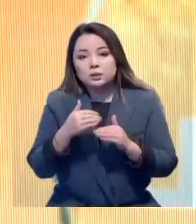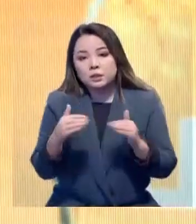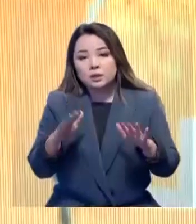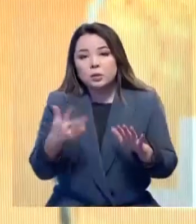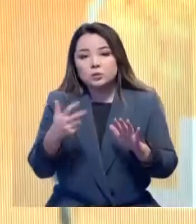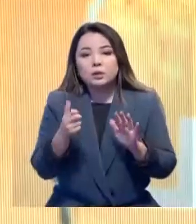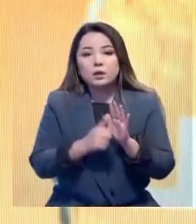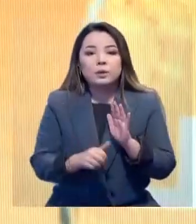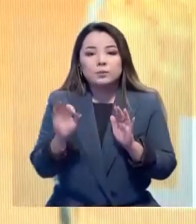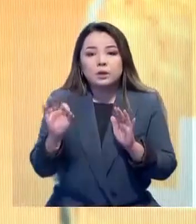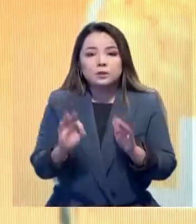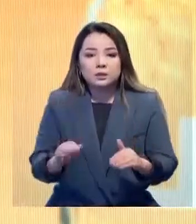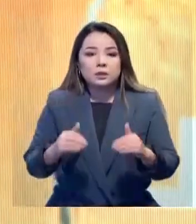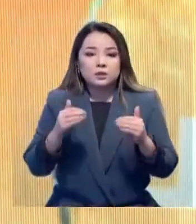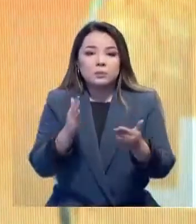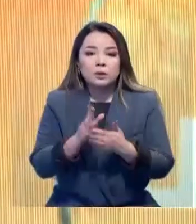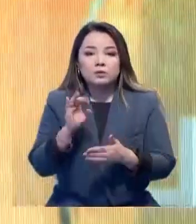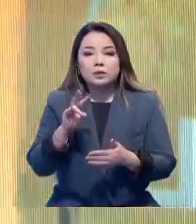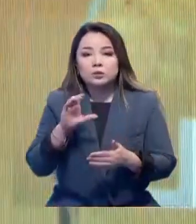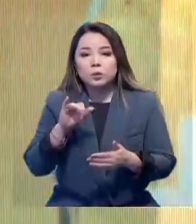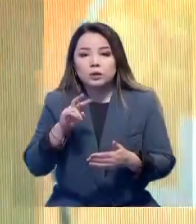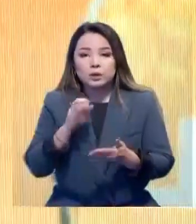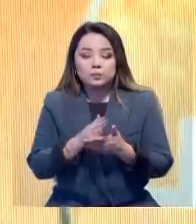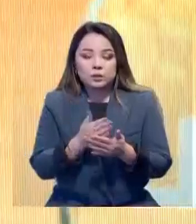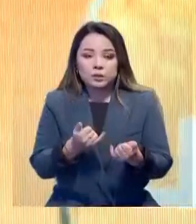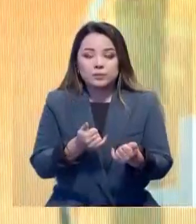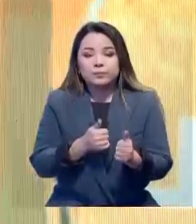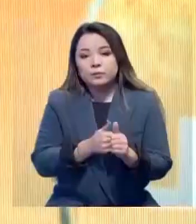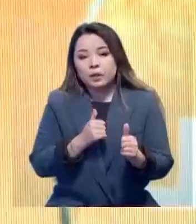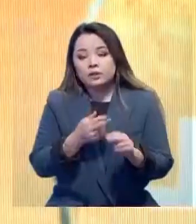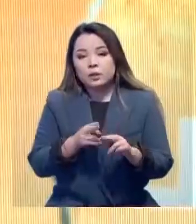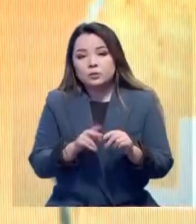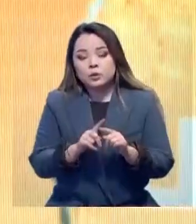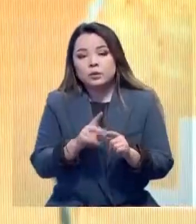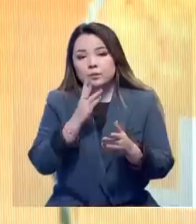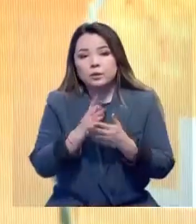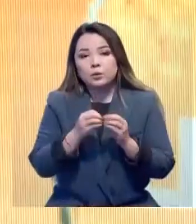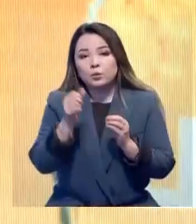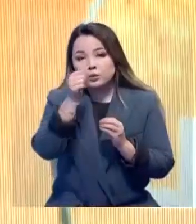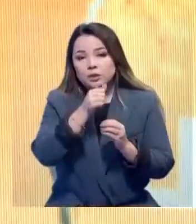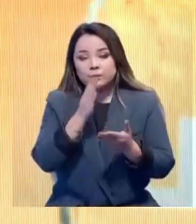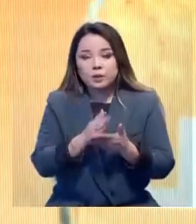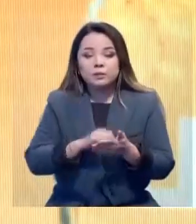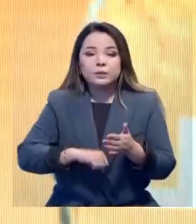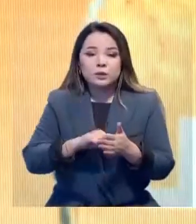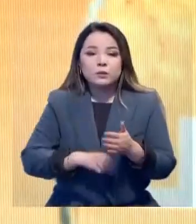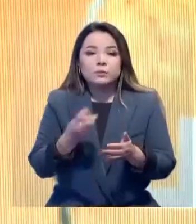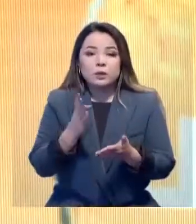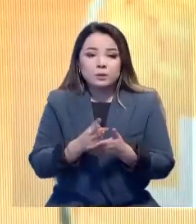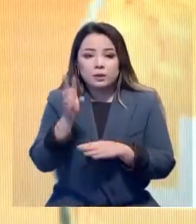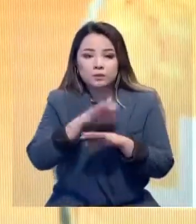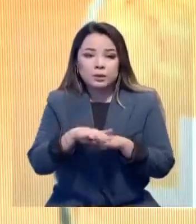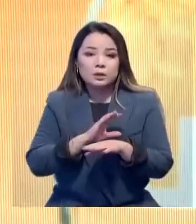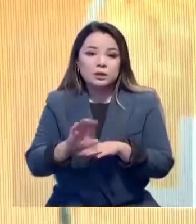деңгейі 360%-ке жеткен. Венесуэланың көш соңында келе жатқанына осымен 10 жыл болды. Мұның бірнеше себебі бар.